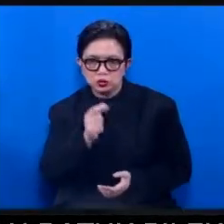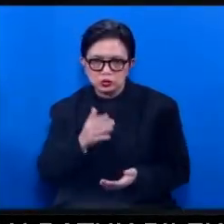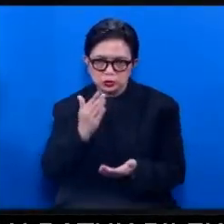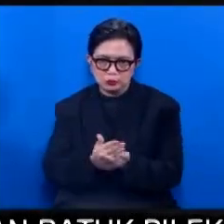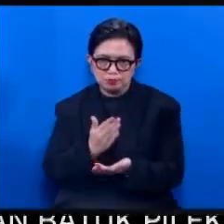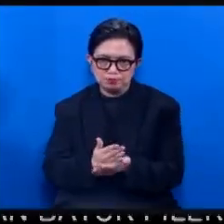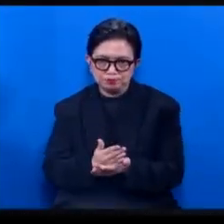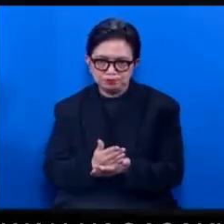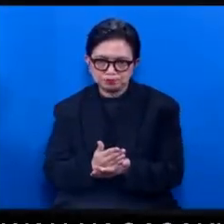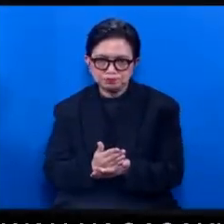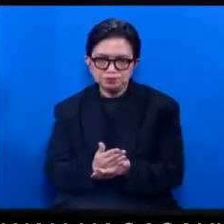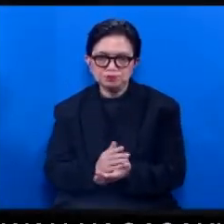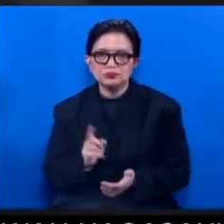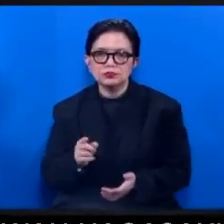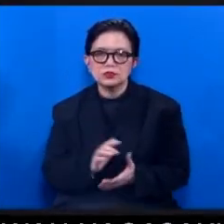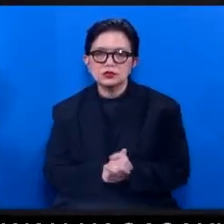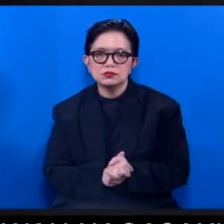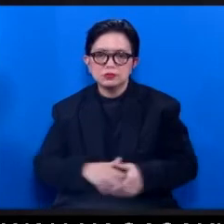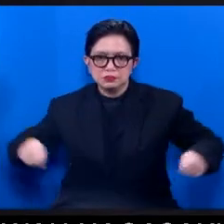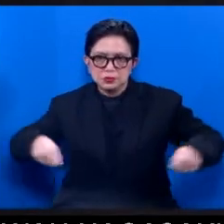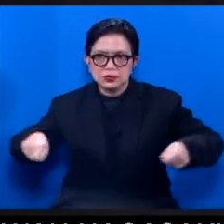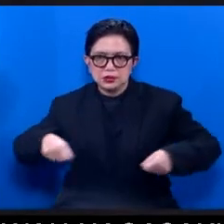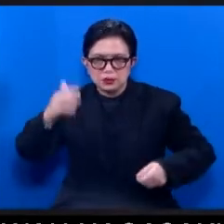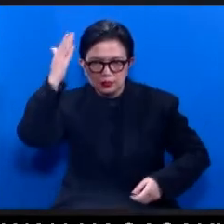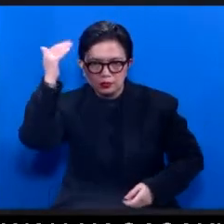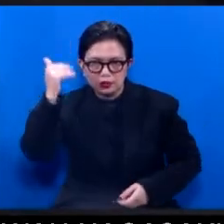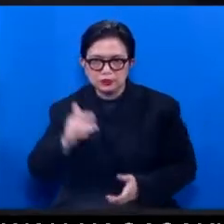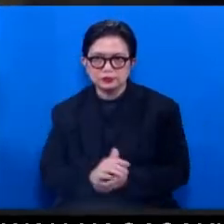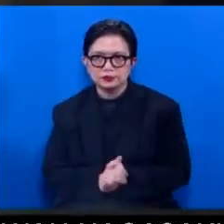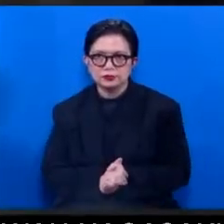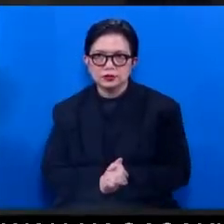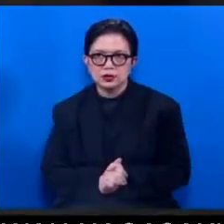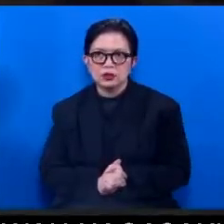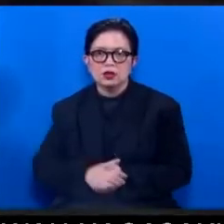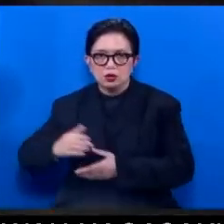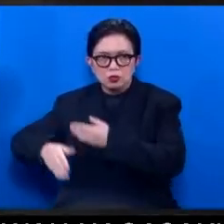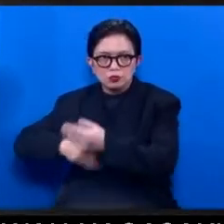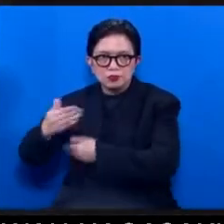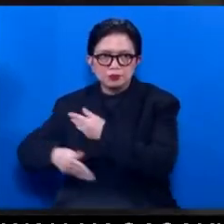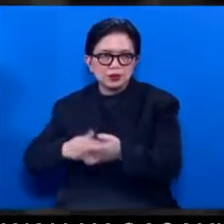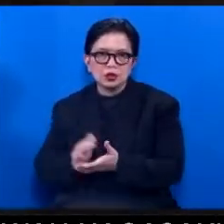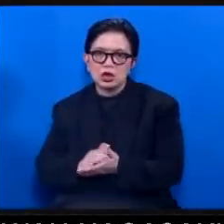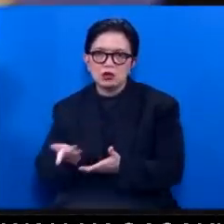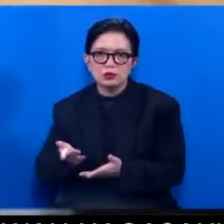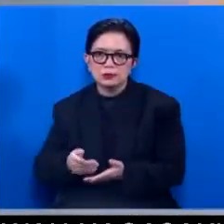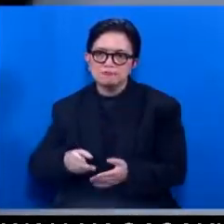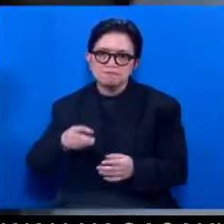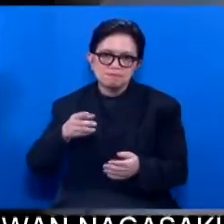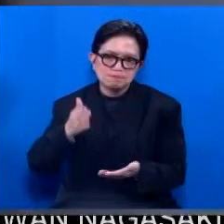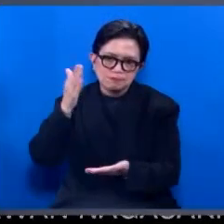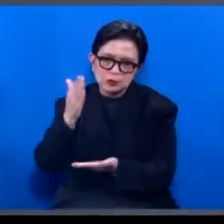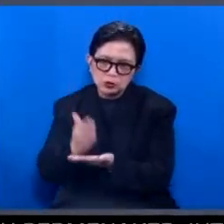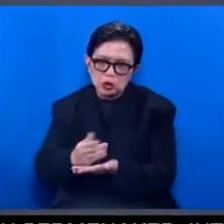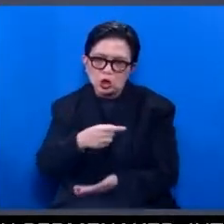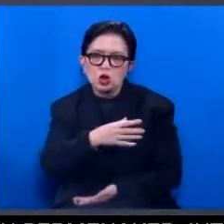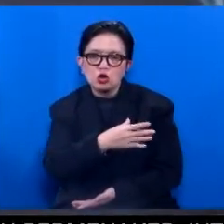lantaran berhentinya pasokan dari produsen. Produsen memangkas permintaan pengusaha tanpa alasan yang pasti. Bahkan mereka